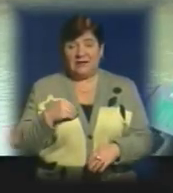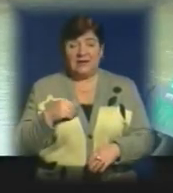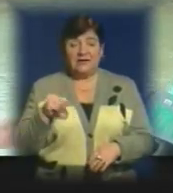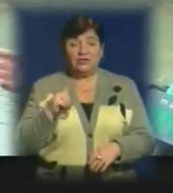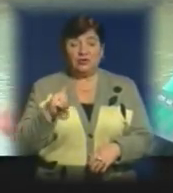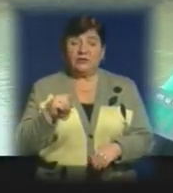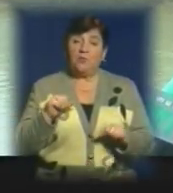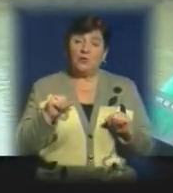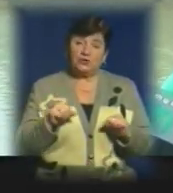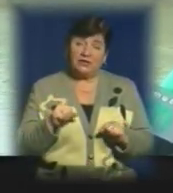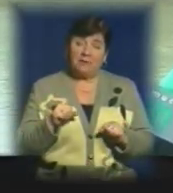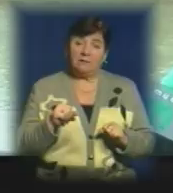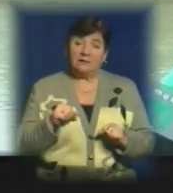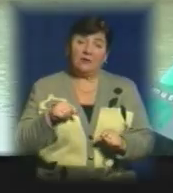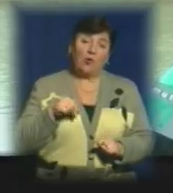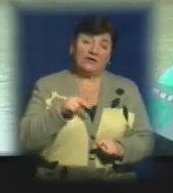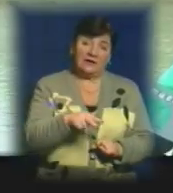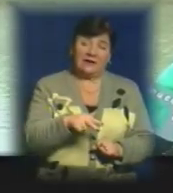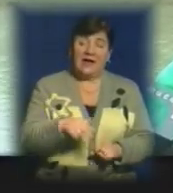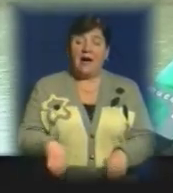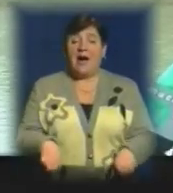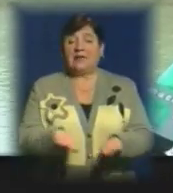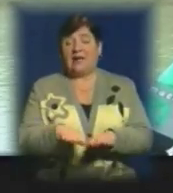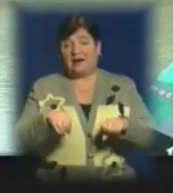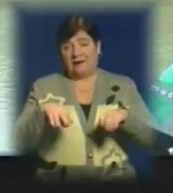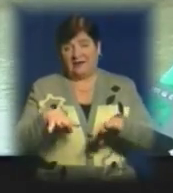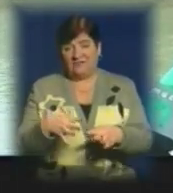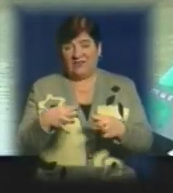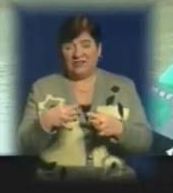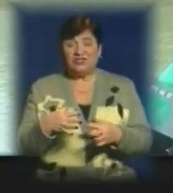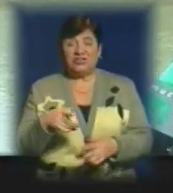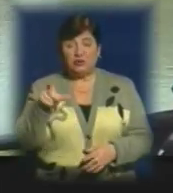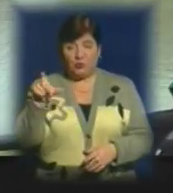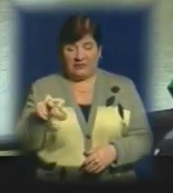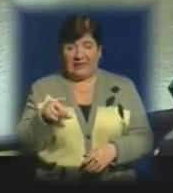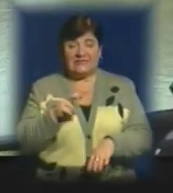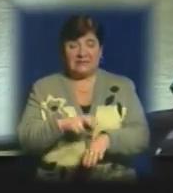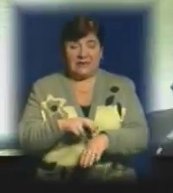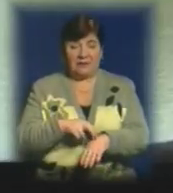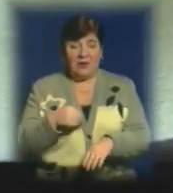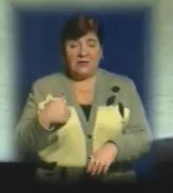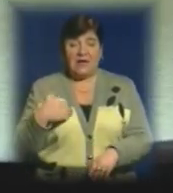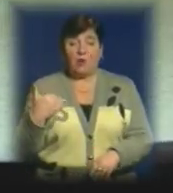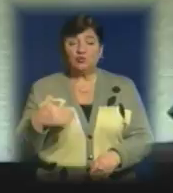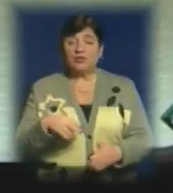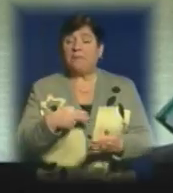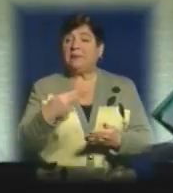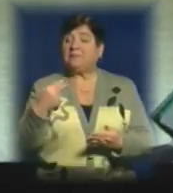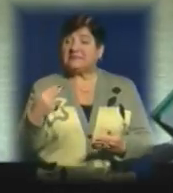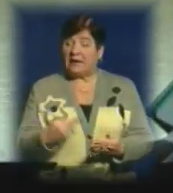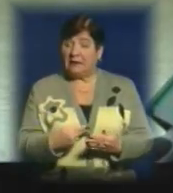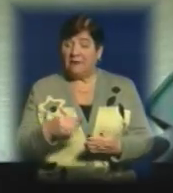не наважувався десь туди ходити, а так рішить із людиною, з лікарем. Я вже підписала. Я сподіваюся,